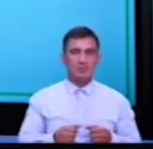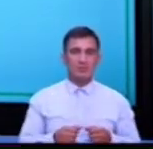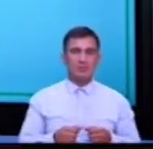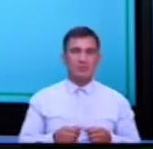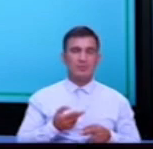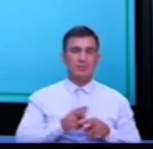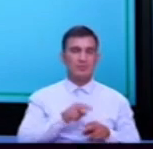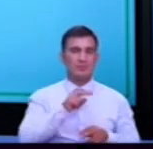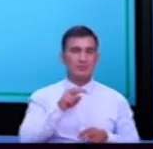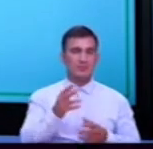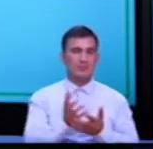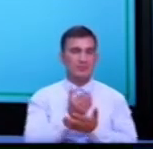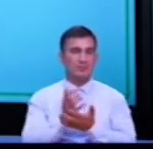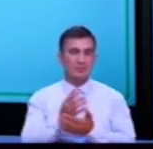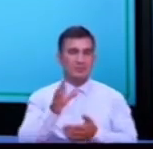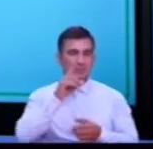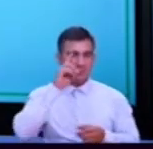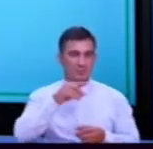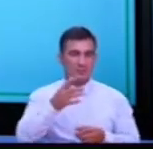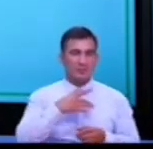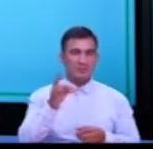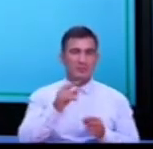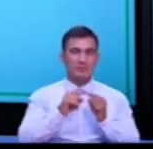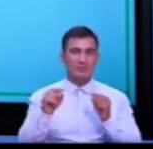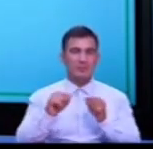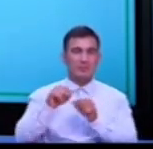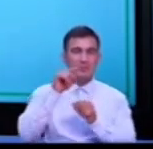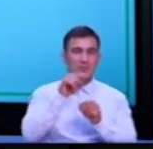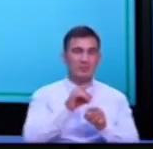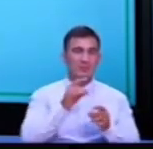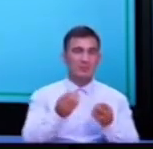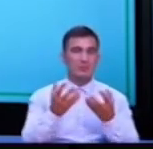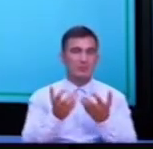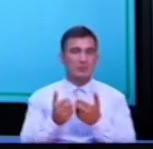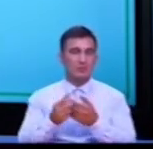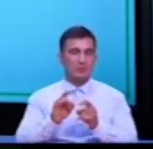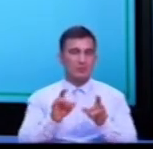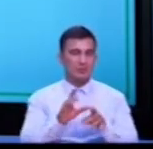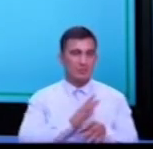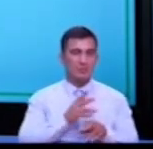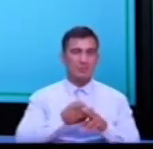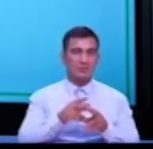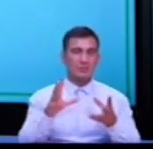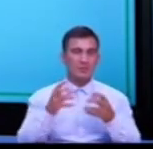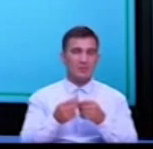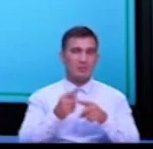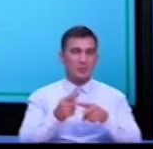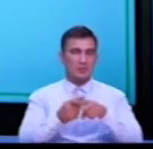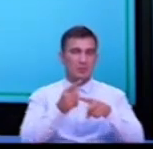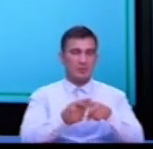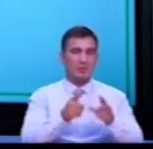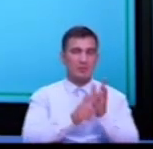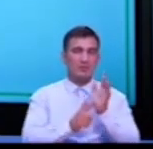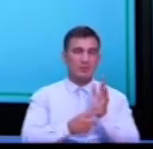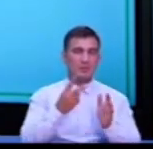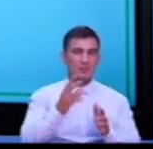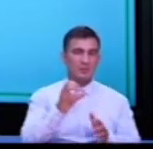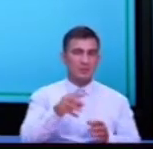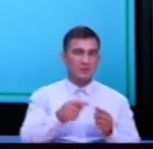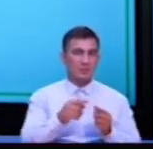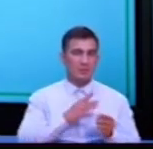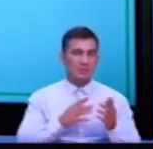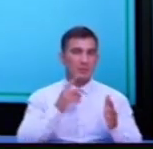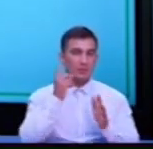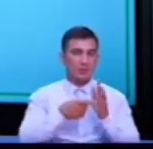Mana perimetrlarni topish uchun siz bilasiz, tomonlari uzunliklarining yig'indisini topishimiz kerak. Ularni qo'shib chiqsak, 72 cm ga